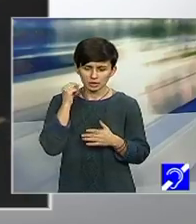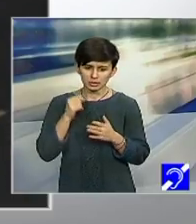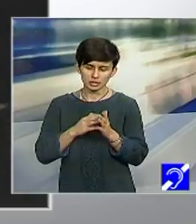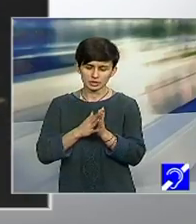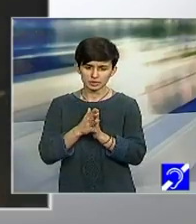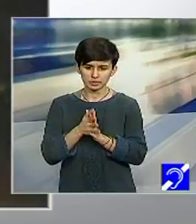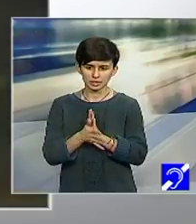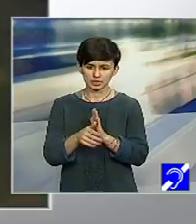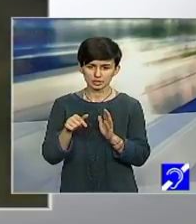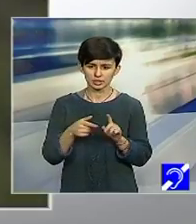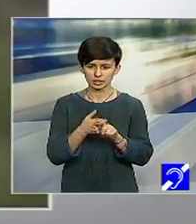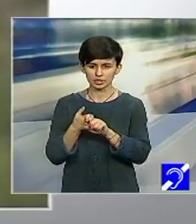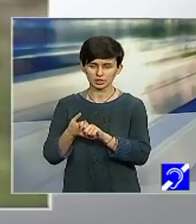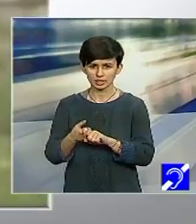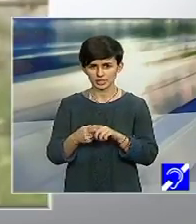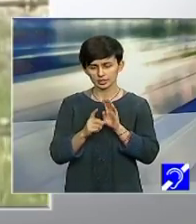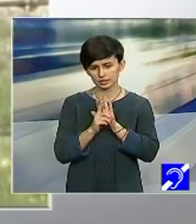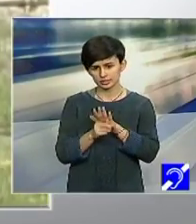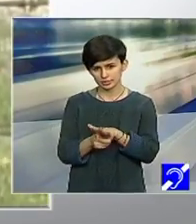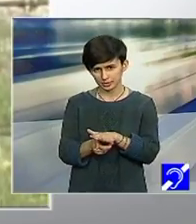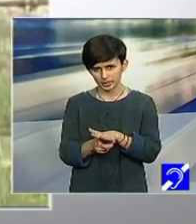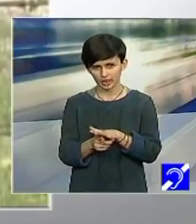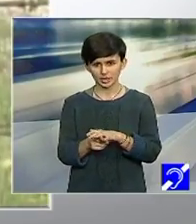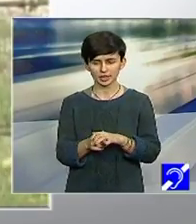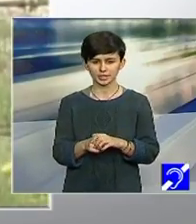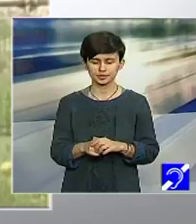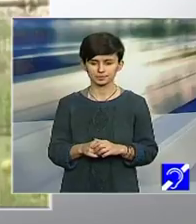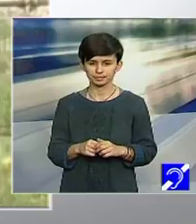implicațiile ei legate de discriminare, de